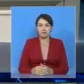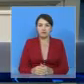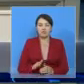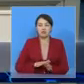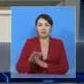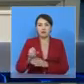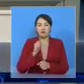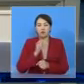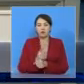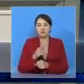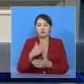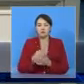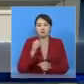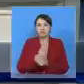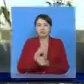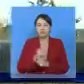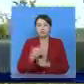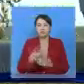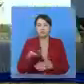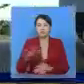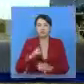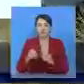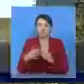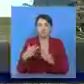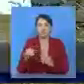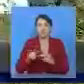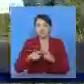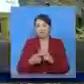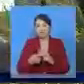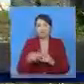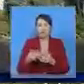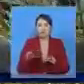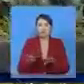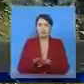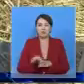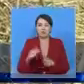выполнения указанных работ достаточно оборудования. По области имеется 15 единиц техники, в том